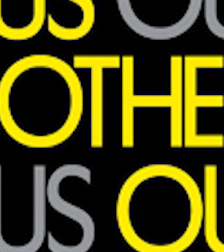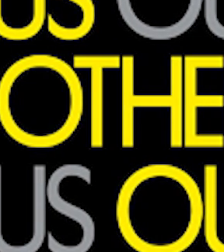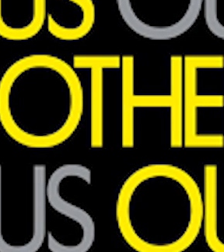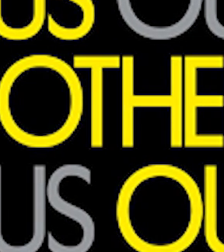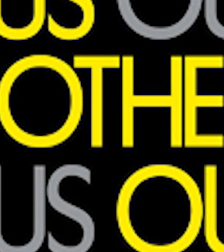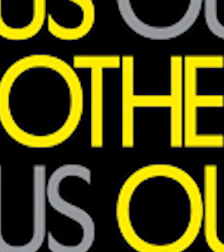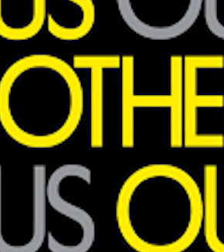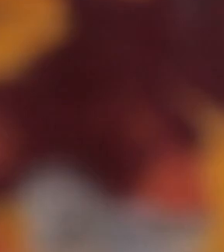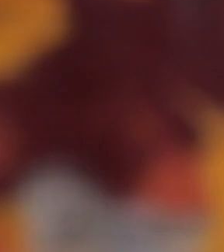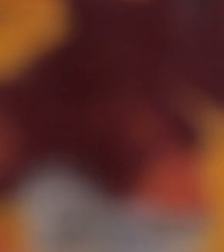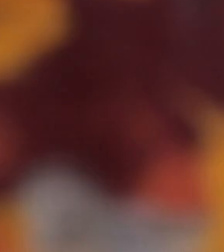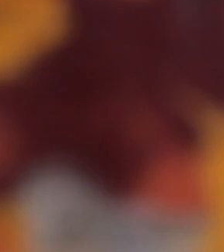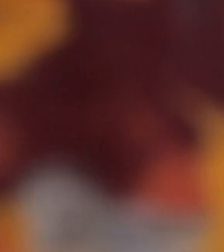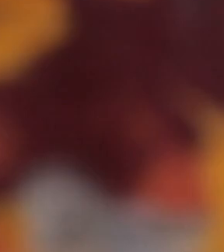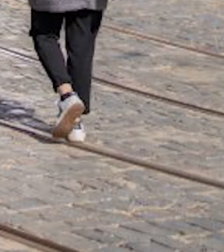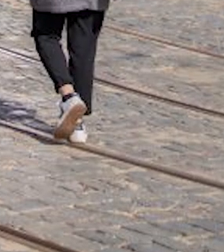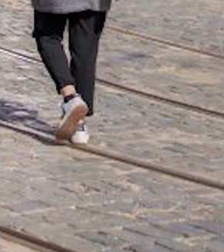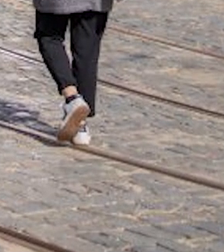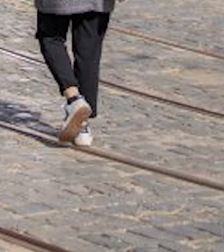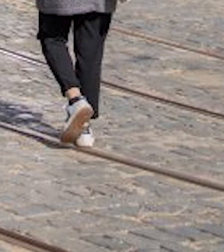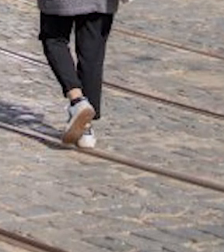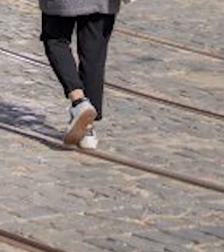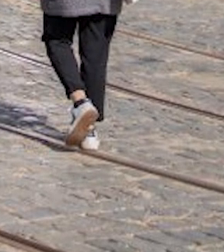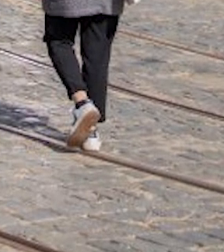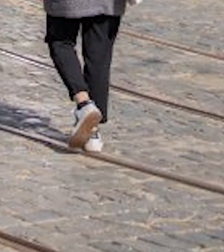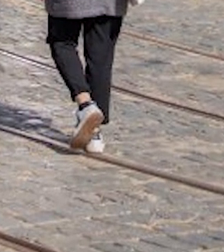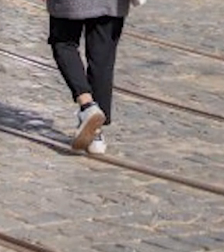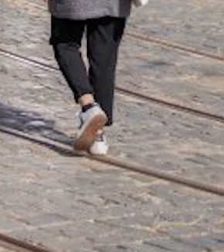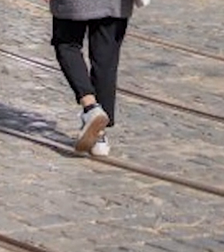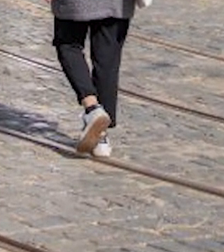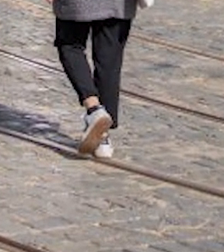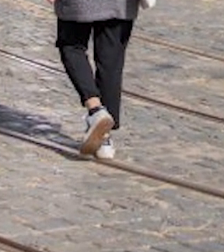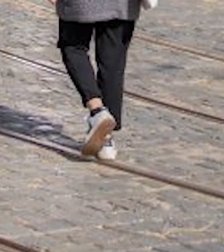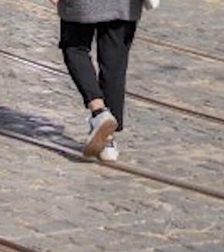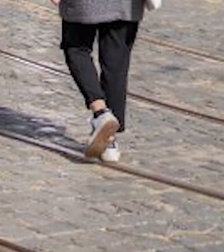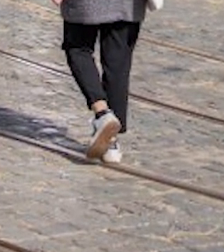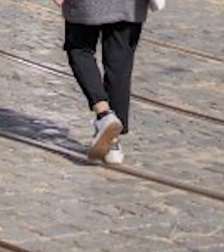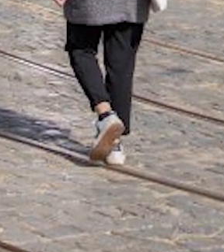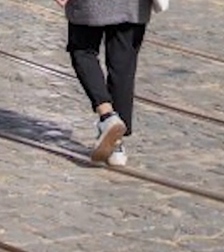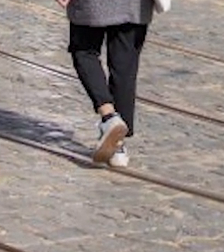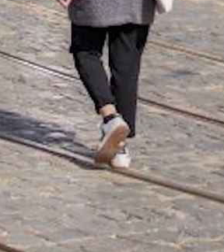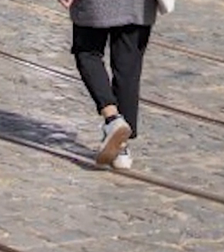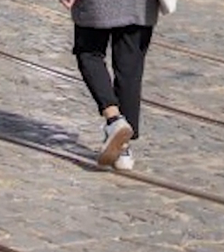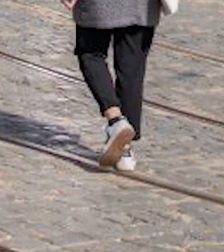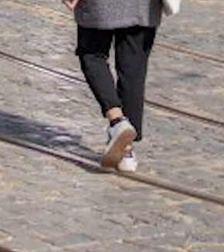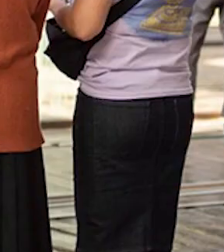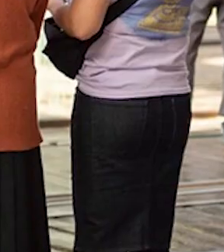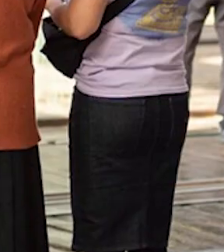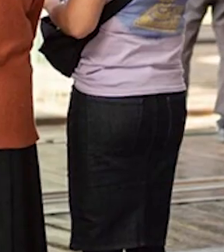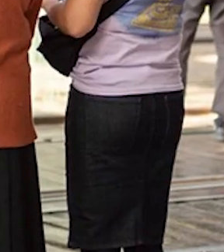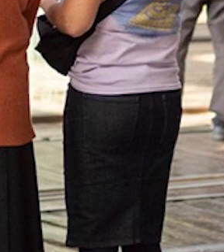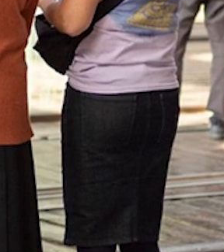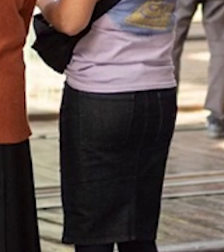alt punct important e reactivarea asta a spațiilor mai neconvenționale din Timișoara, cel în care ne aflăm